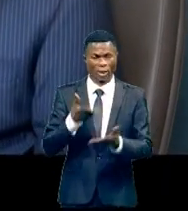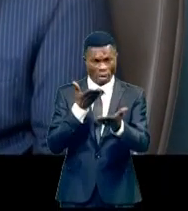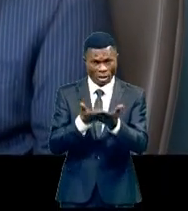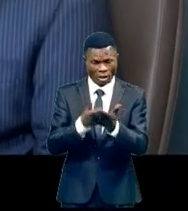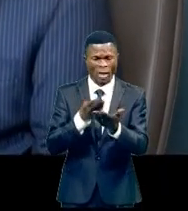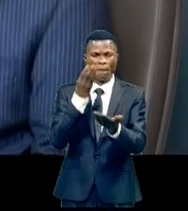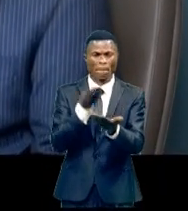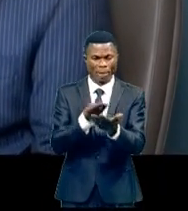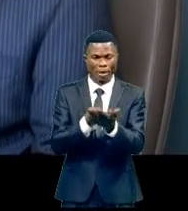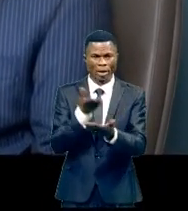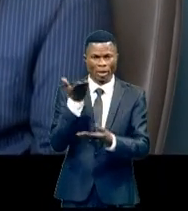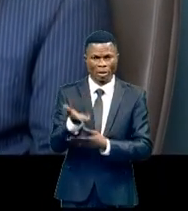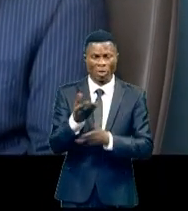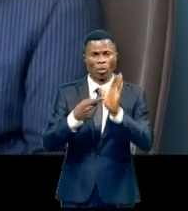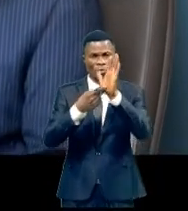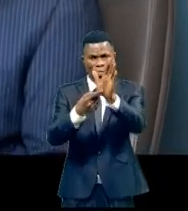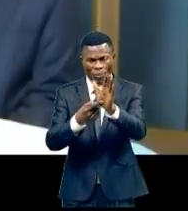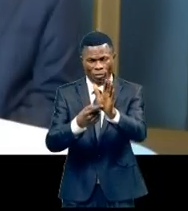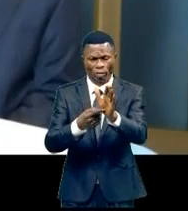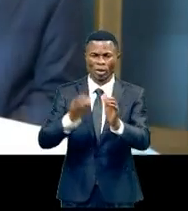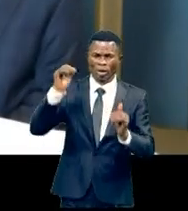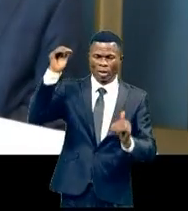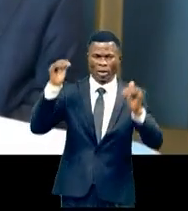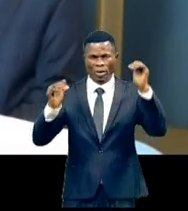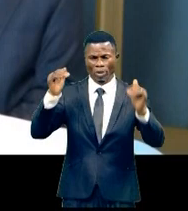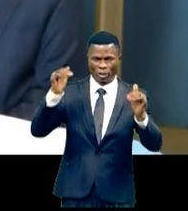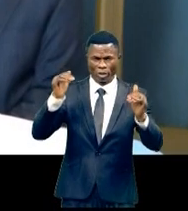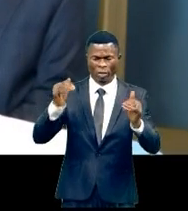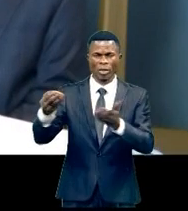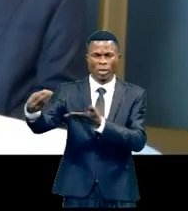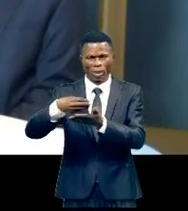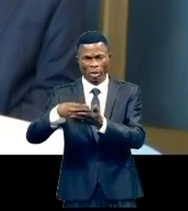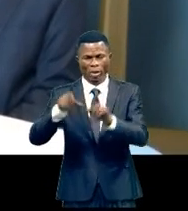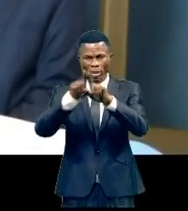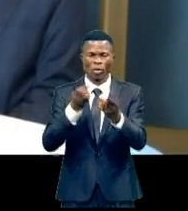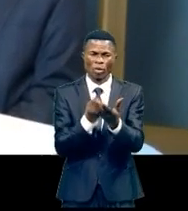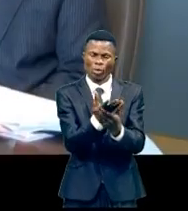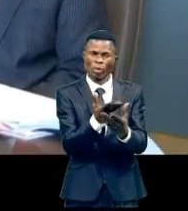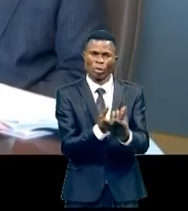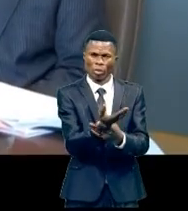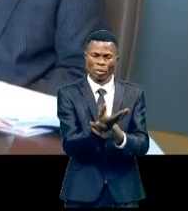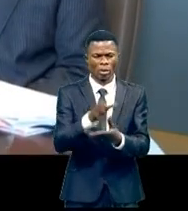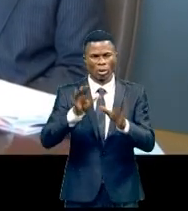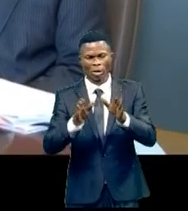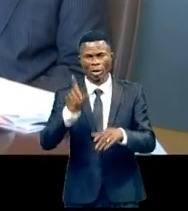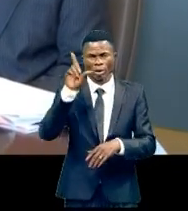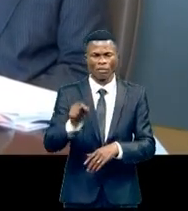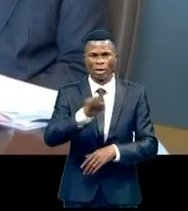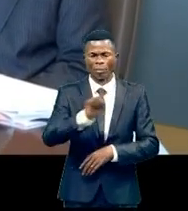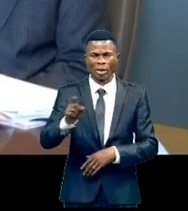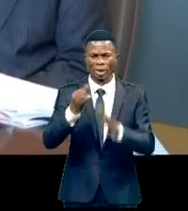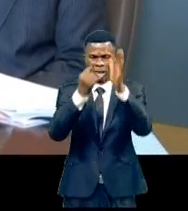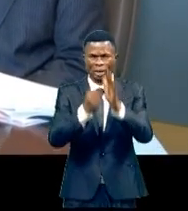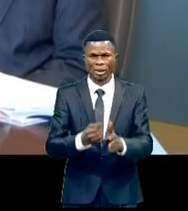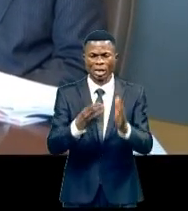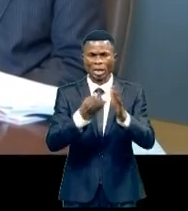un budget présenté en équilibre, en recettes et en dépenses, à hauteur de 20